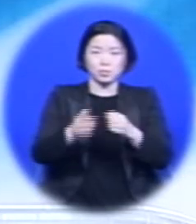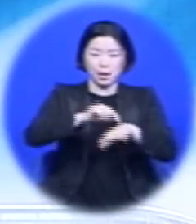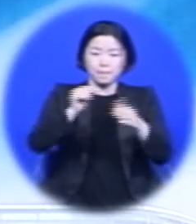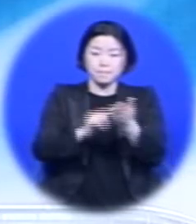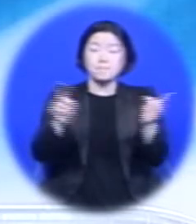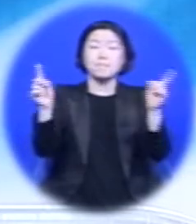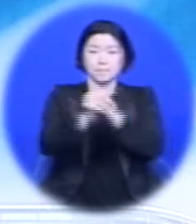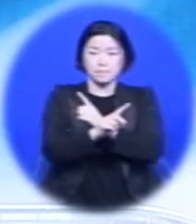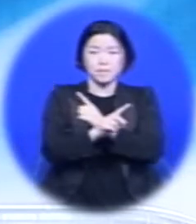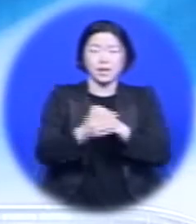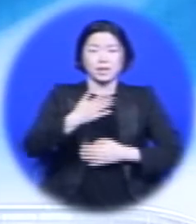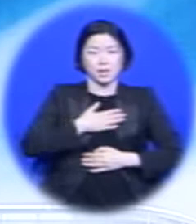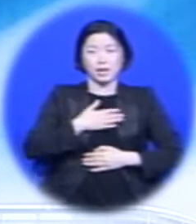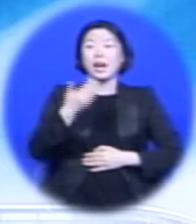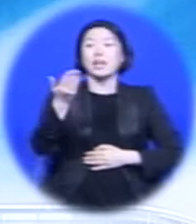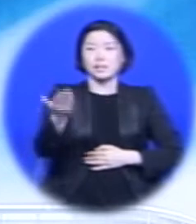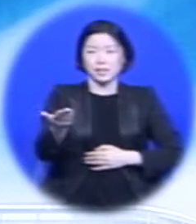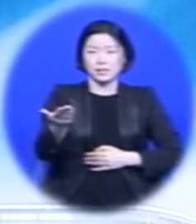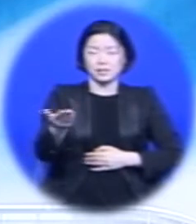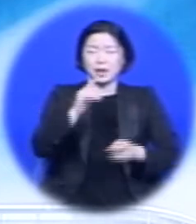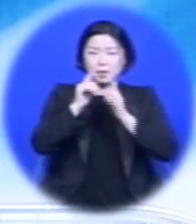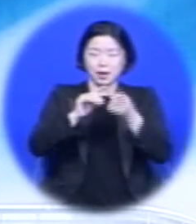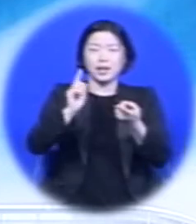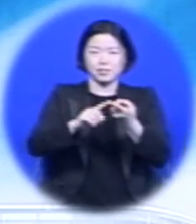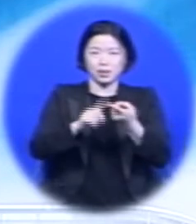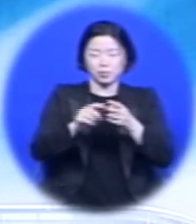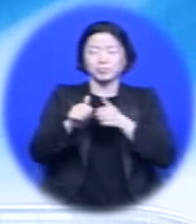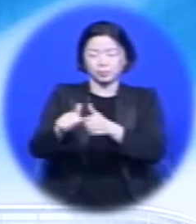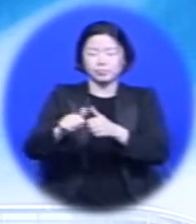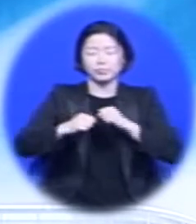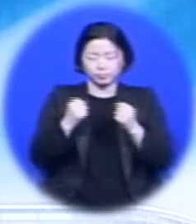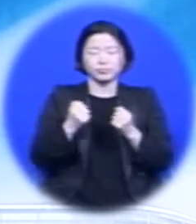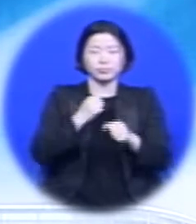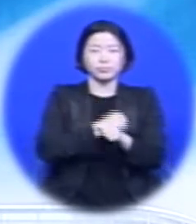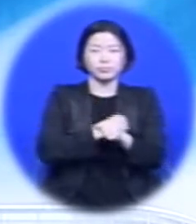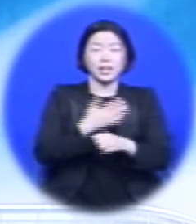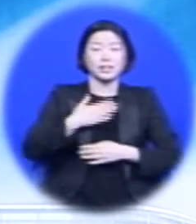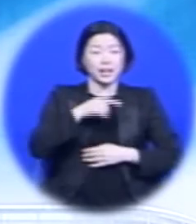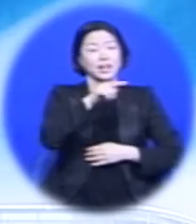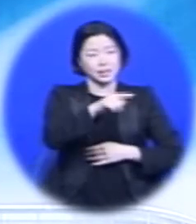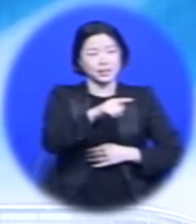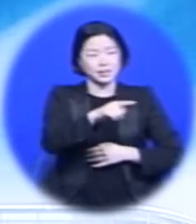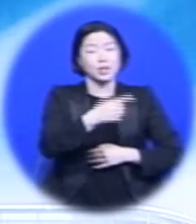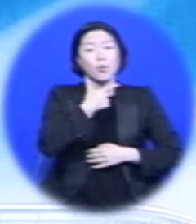바꾸어서 내가 당신 말하는 대로 할게. 내가 이제 당신 하자는 대로